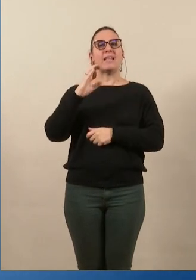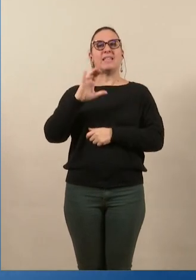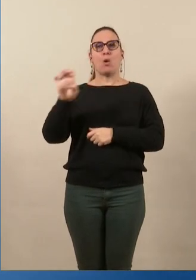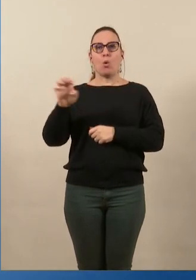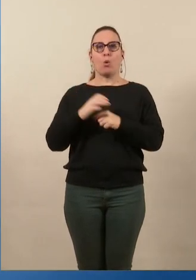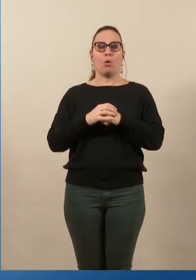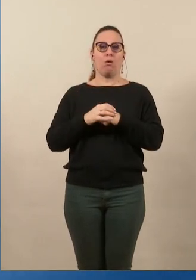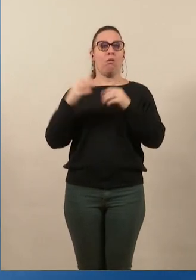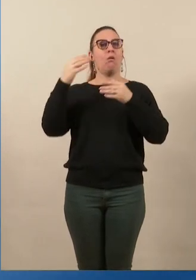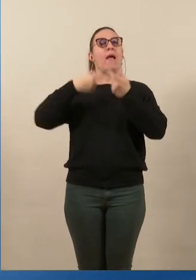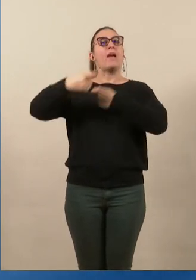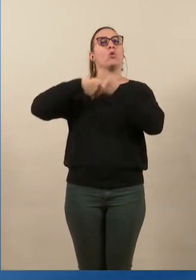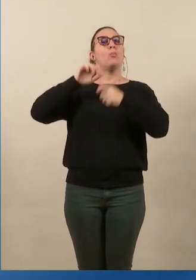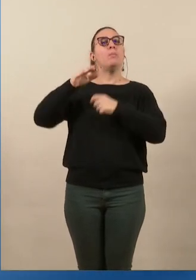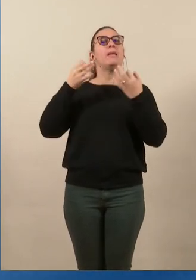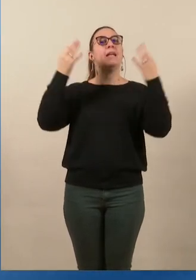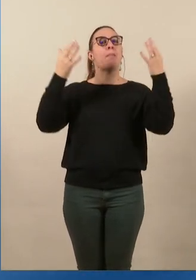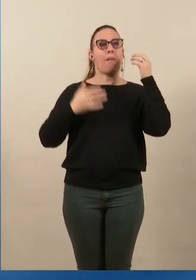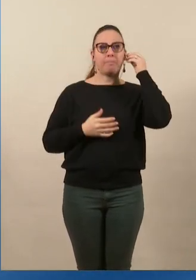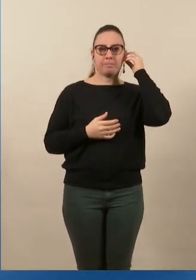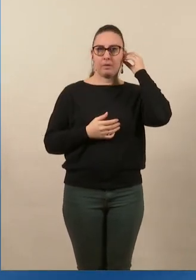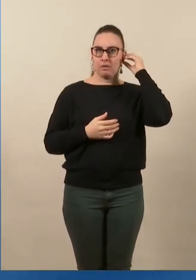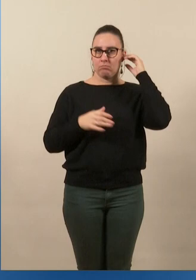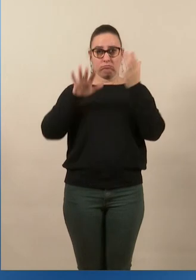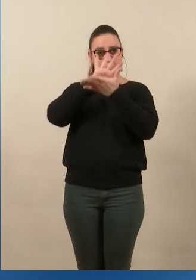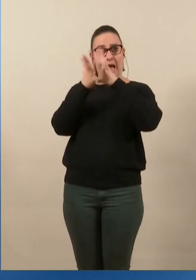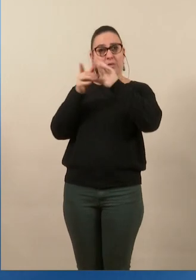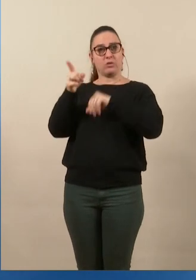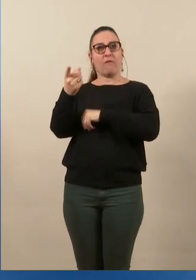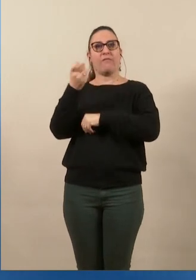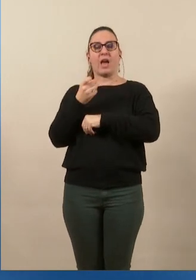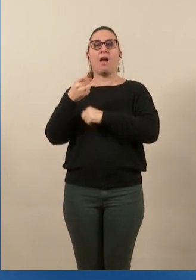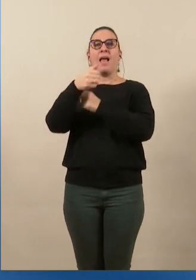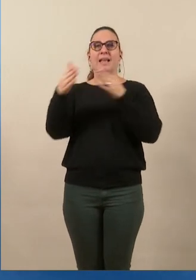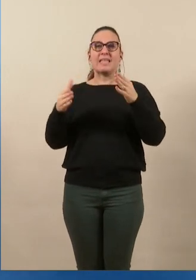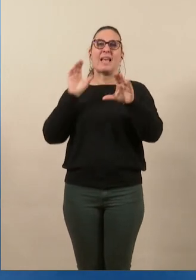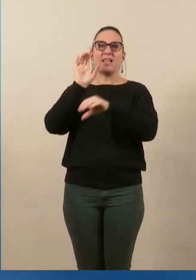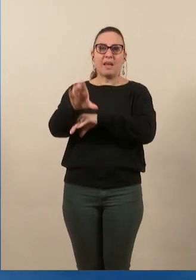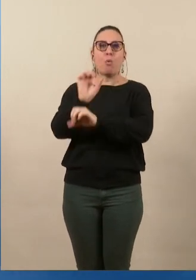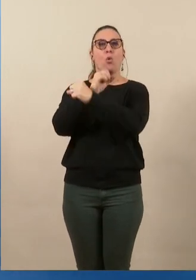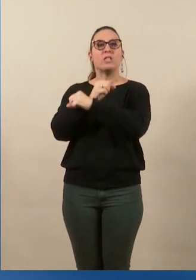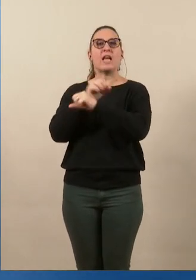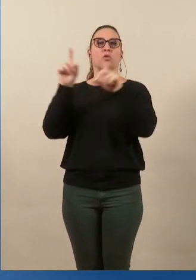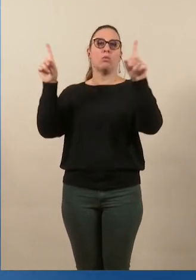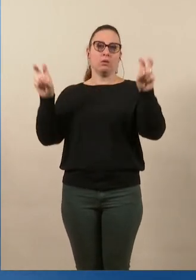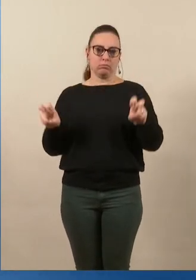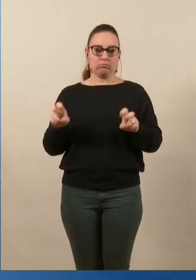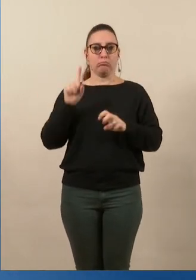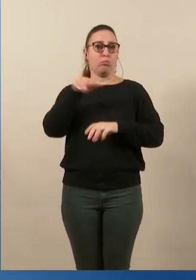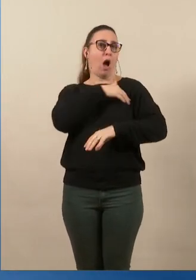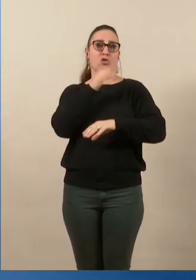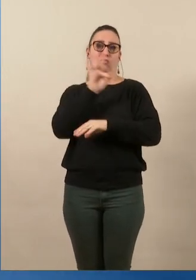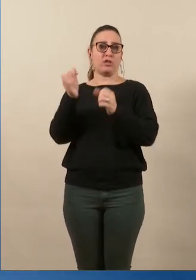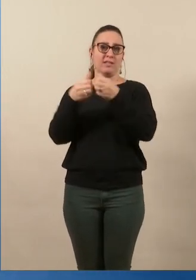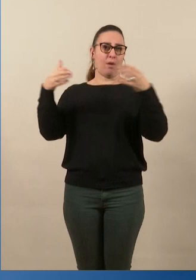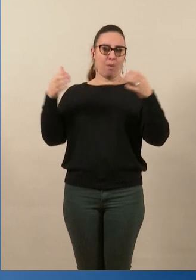l'économie pour le climat c'est une association de la Caisse des dépôts et de consignation et de l'Agence française de développement un travail qui a été